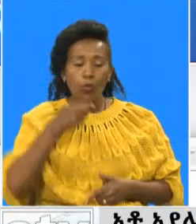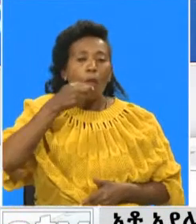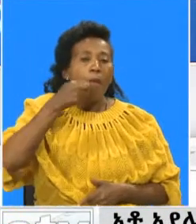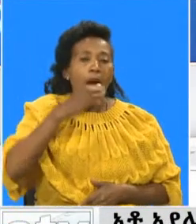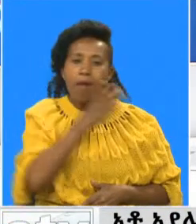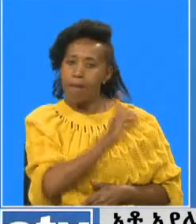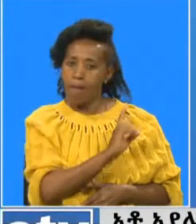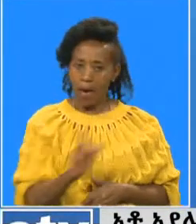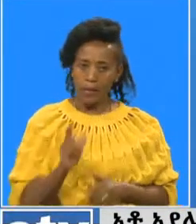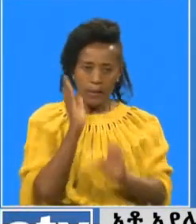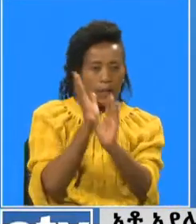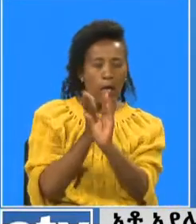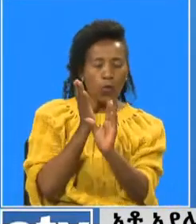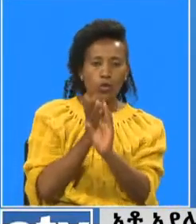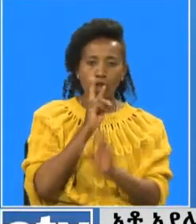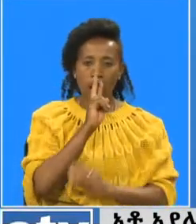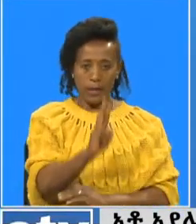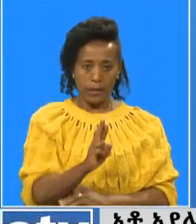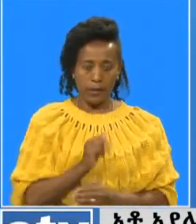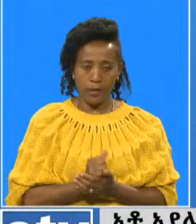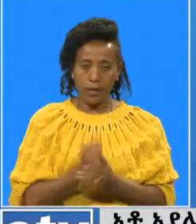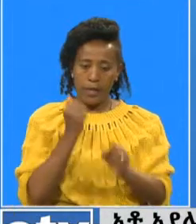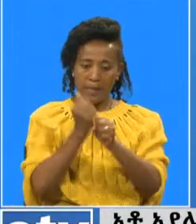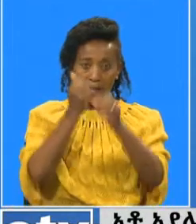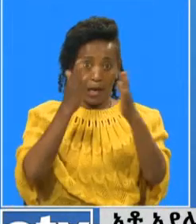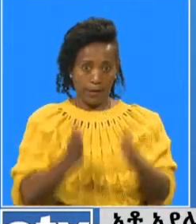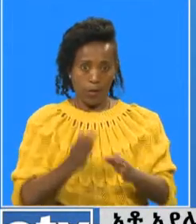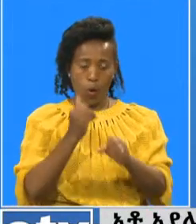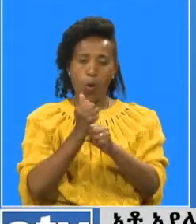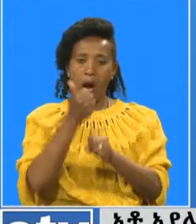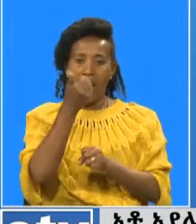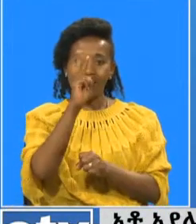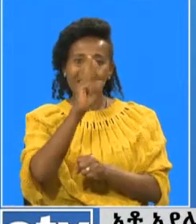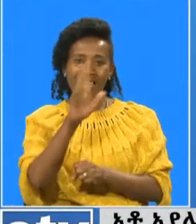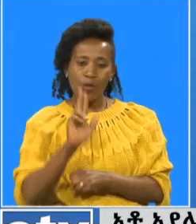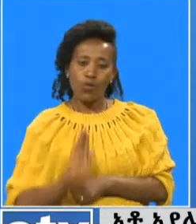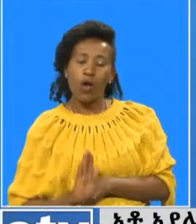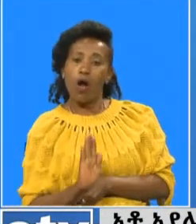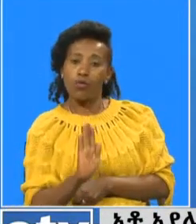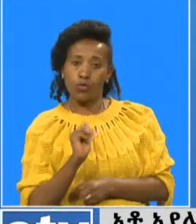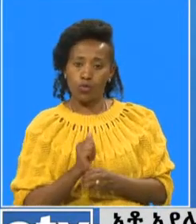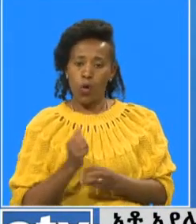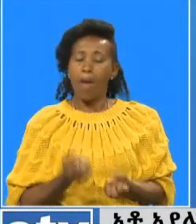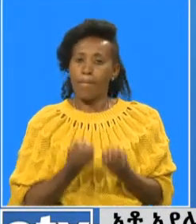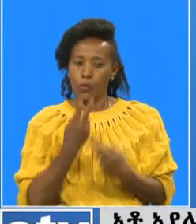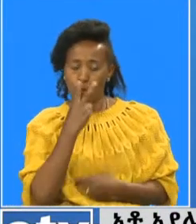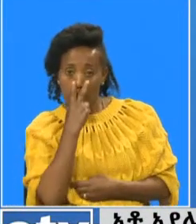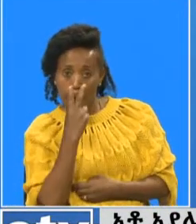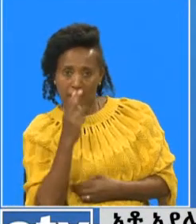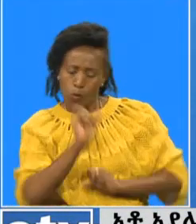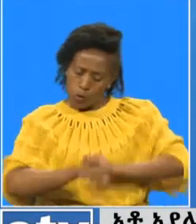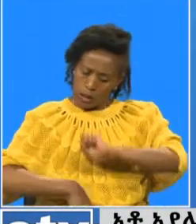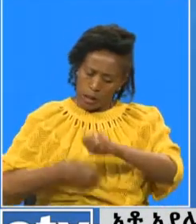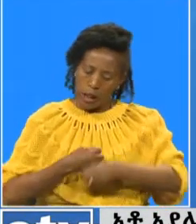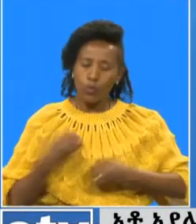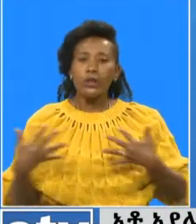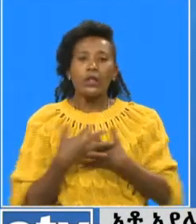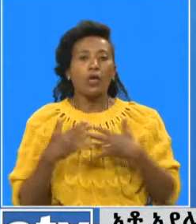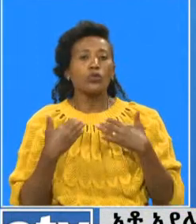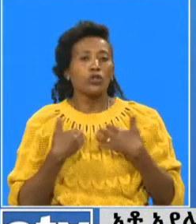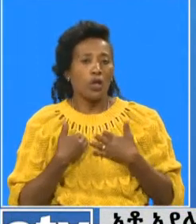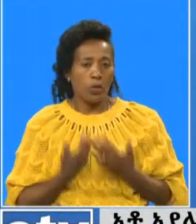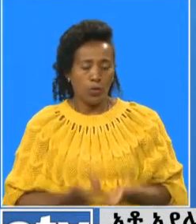ባይባልም ሳይኮሎጂካሊ ያው በሰራተኛም በአሰሪም ብዙ የሚታዩ ጭንቀቶች እና ስጋቶች